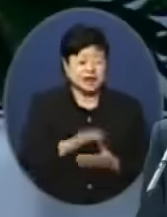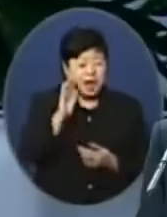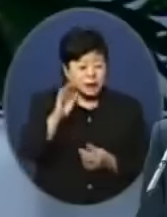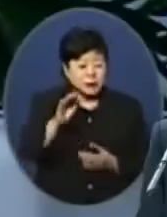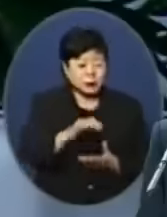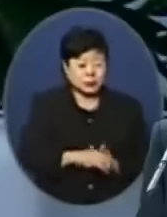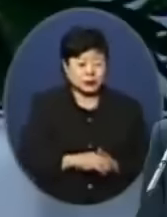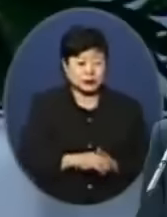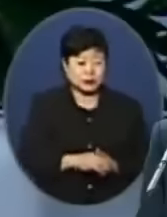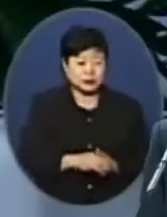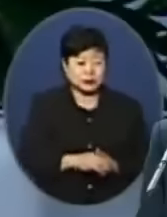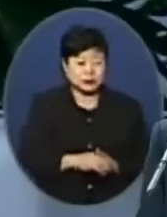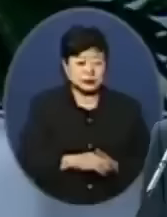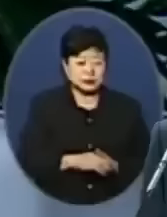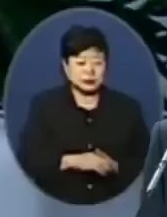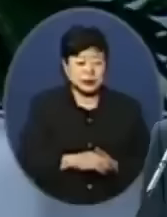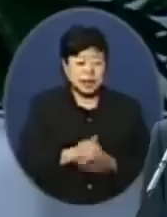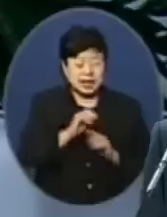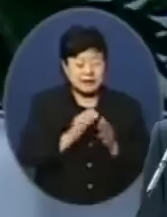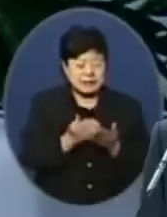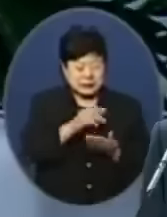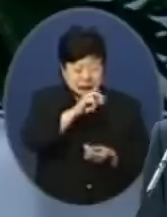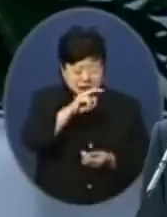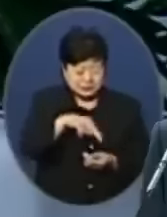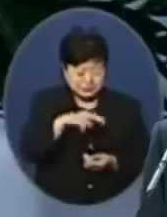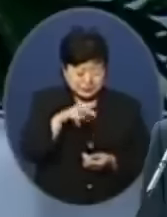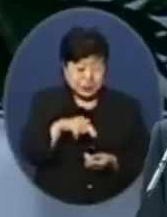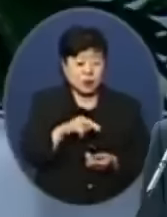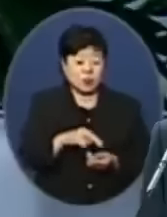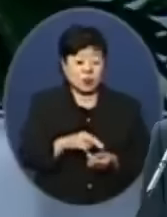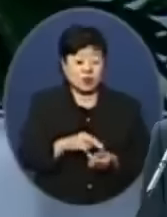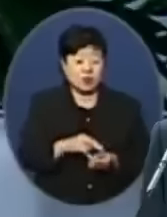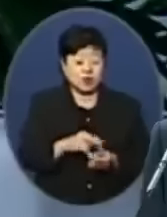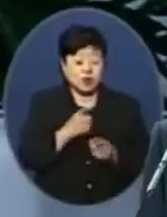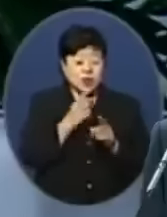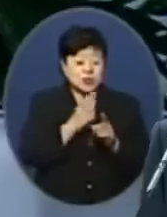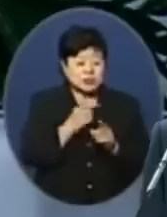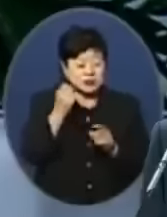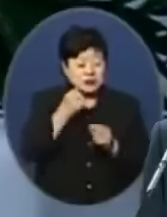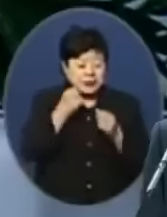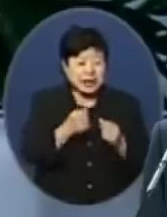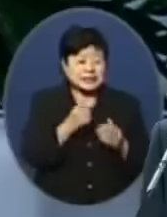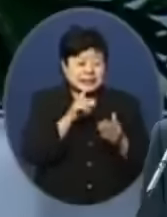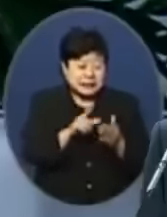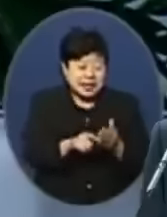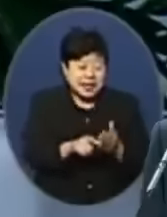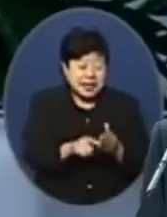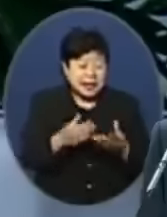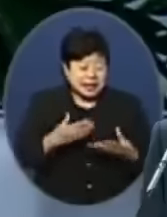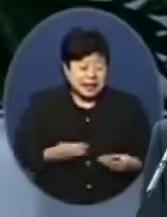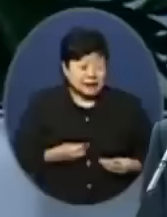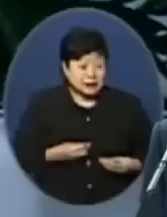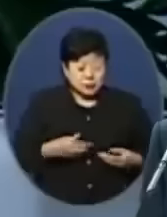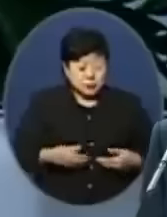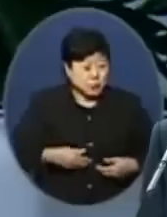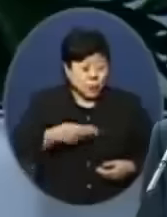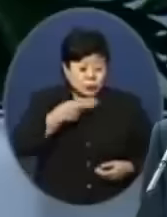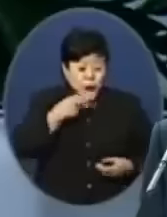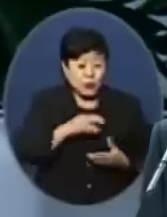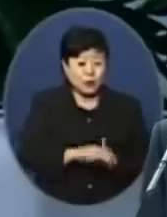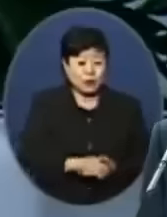앞으로도 성경 말씀이 있고 성령이 계신 이상 우리는 낙심할 필요가 없는